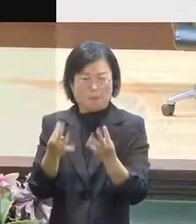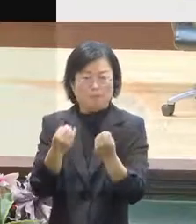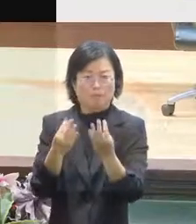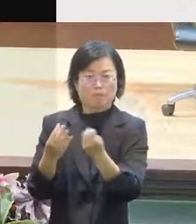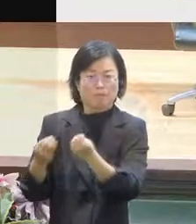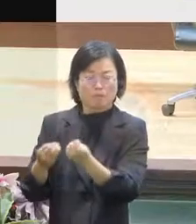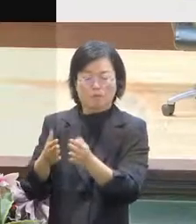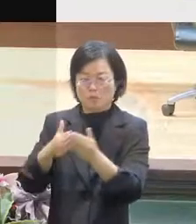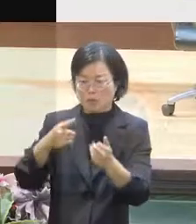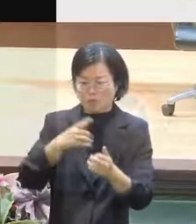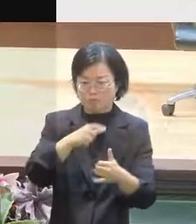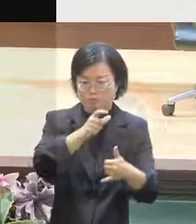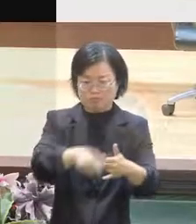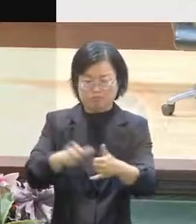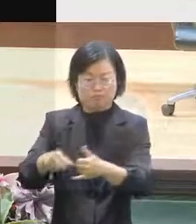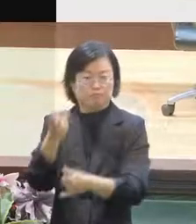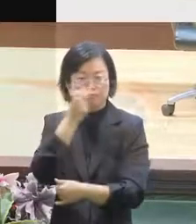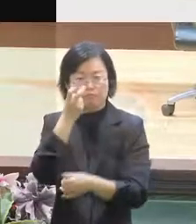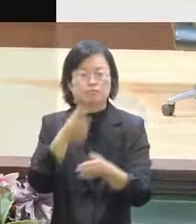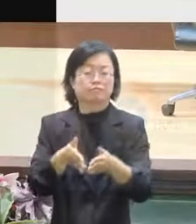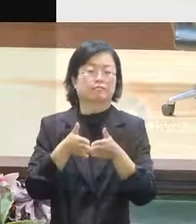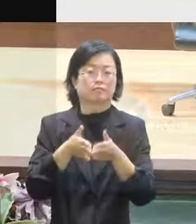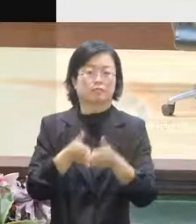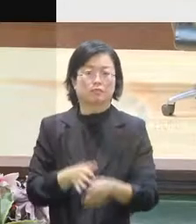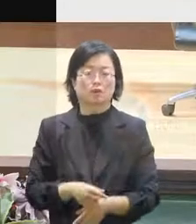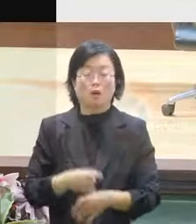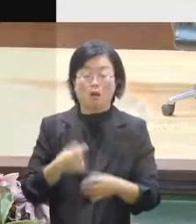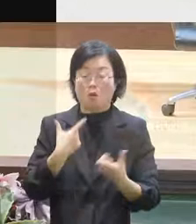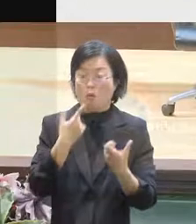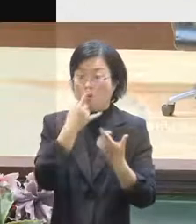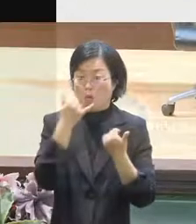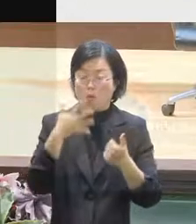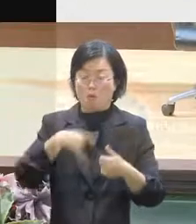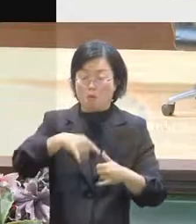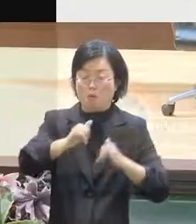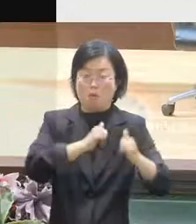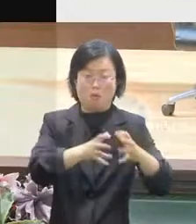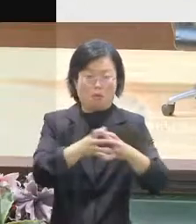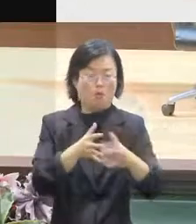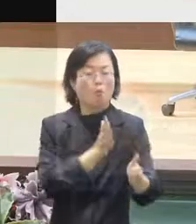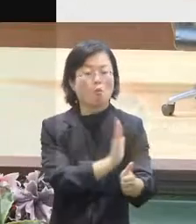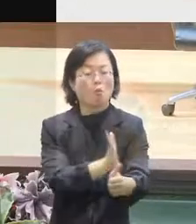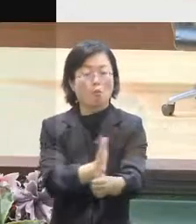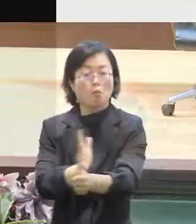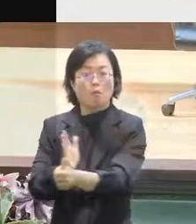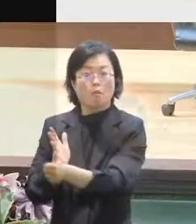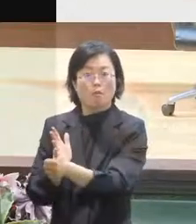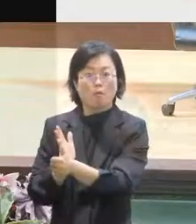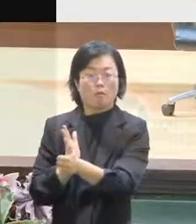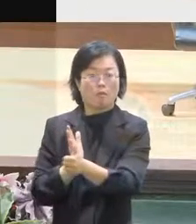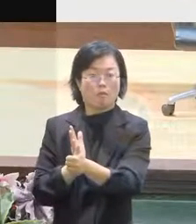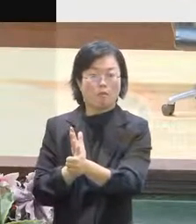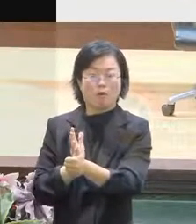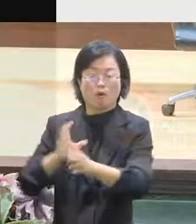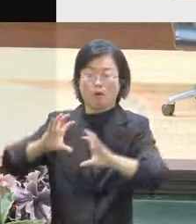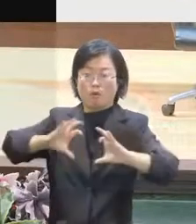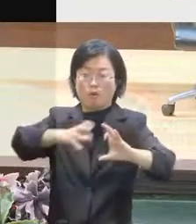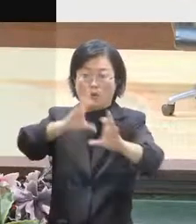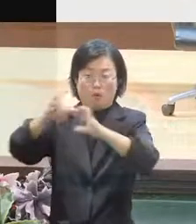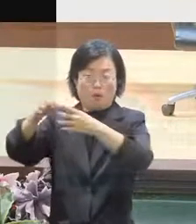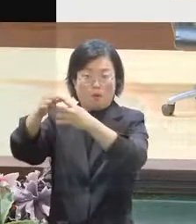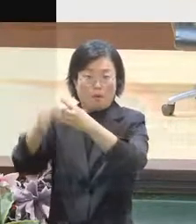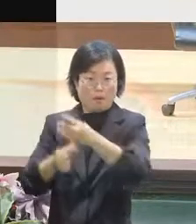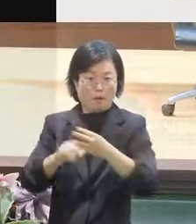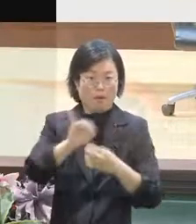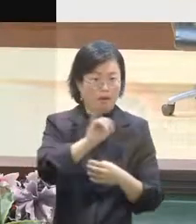们特别在本地的社群去做了一些咨询，然后呢我们根据国际标准和本地的咨询